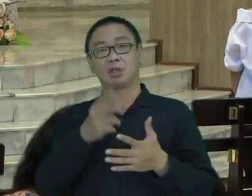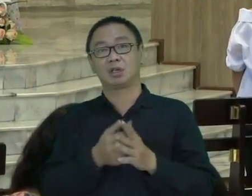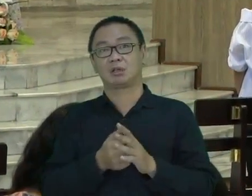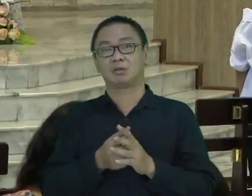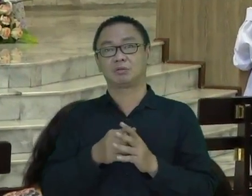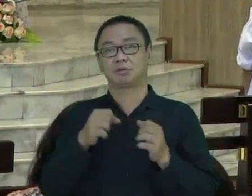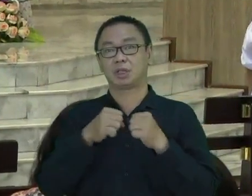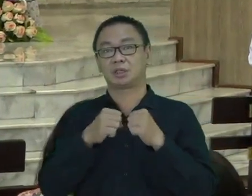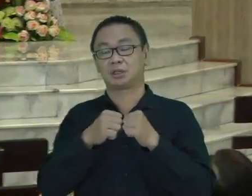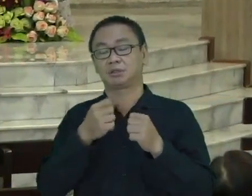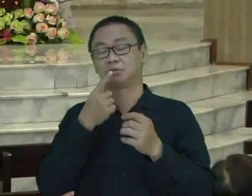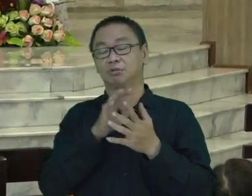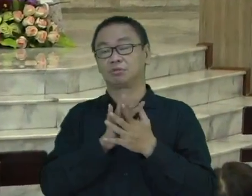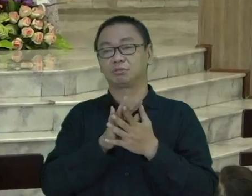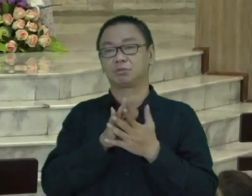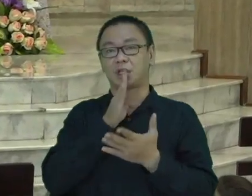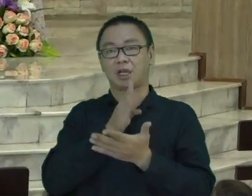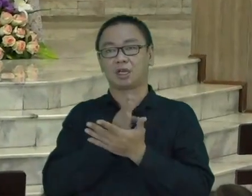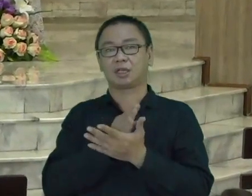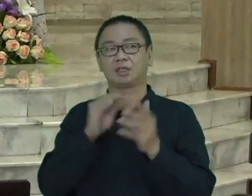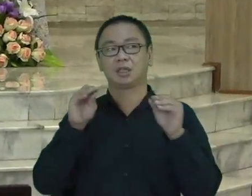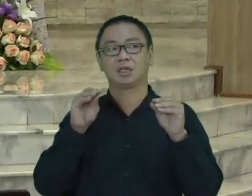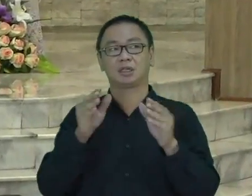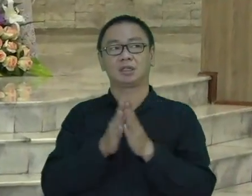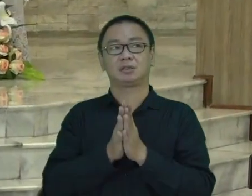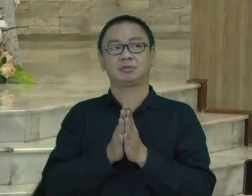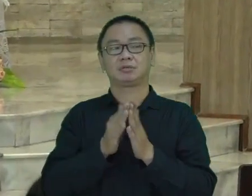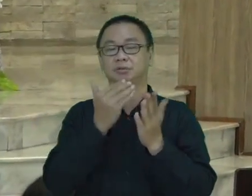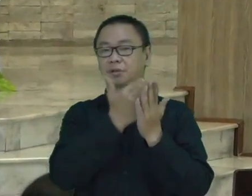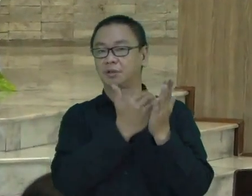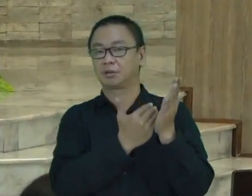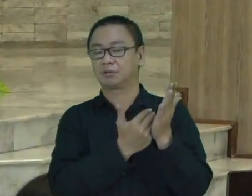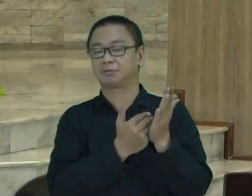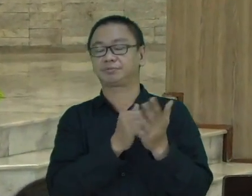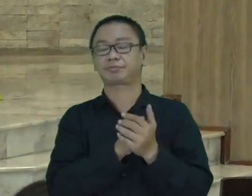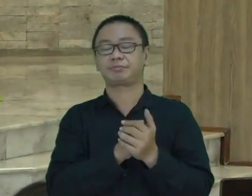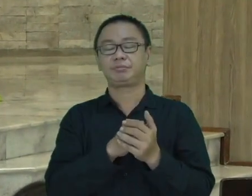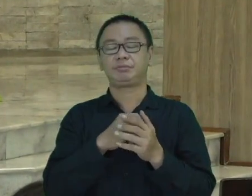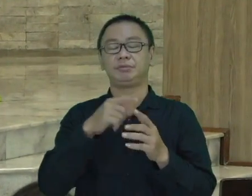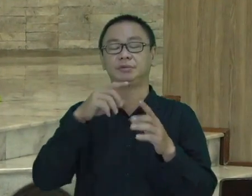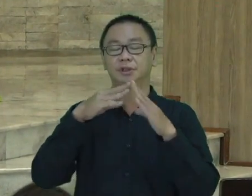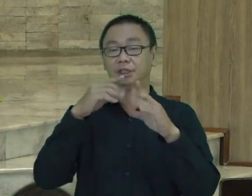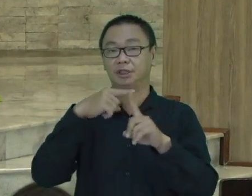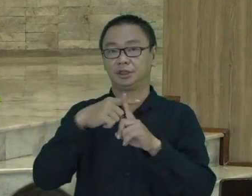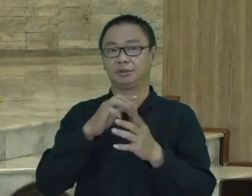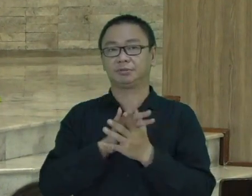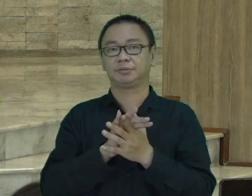mentaati ajaran dan tata Gereja Kristen Indonesia? Apakah saudara-saudara berjanji untuk setia mengambil bagian di